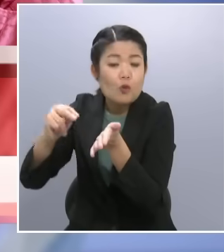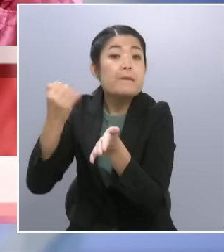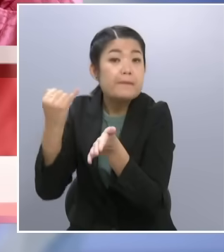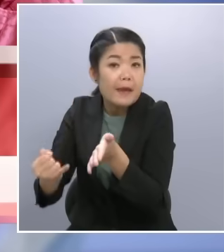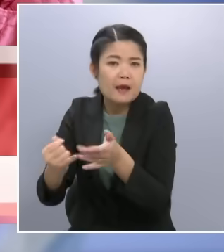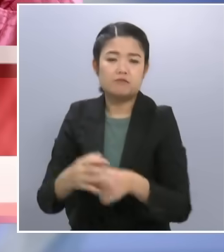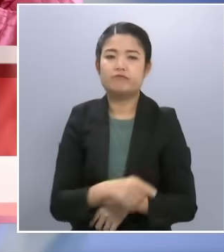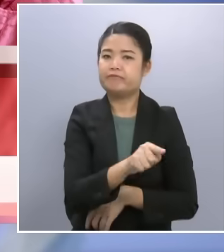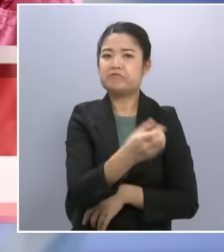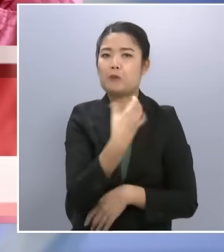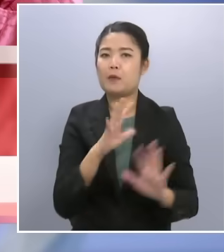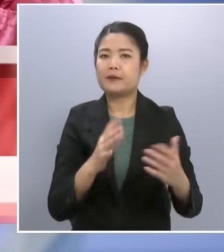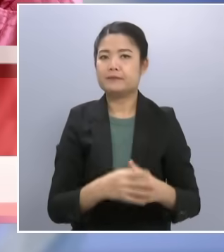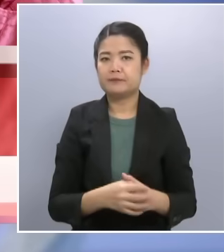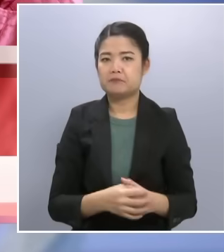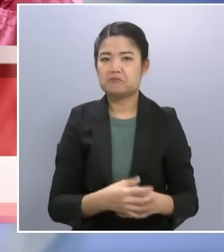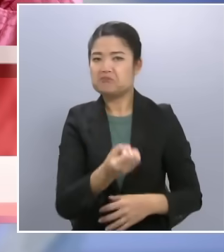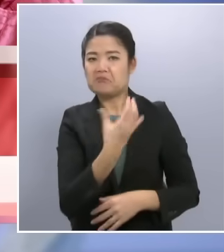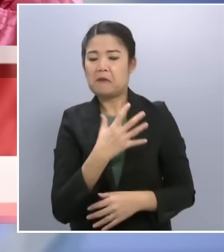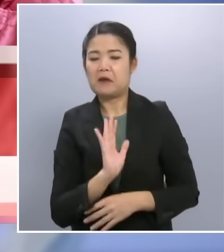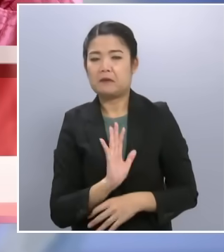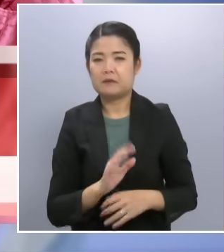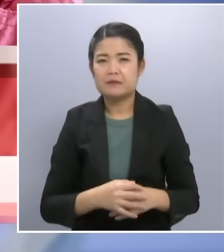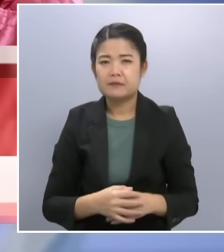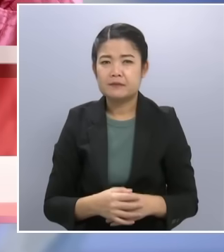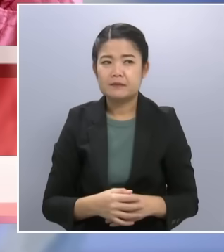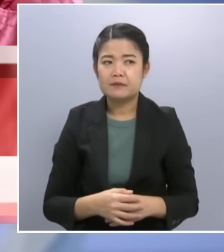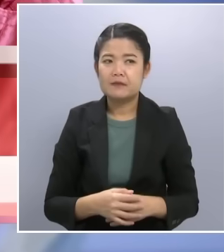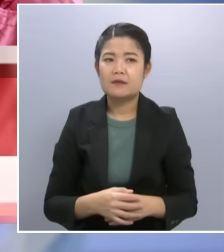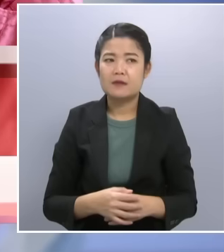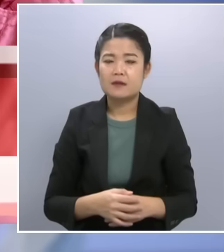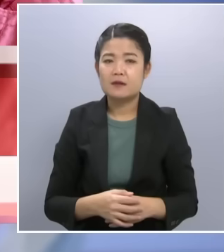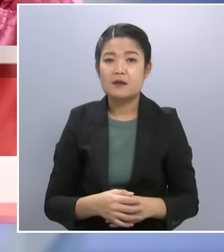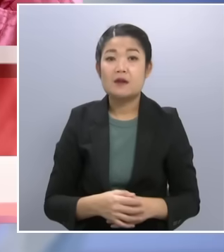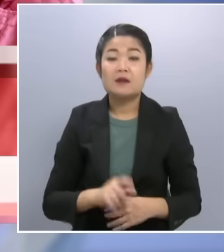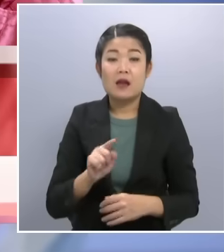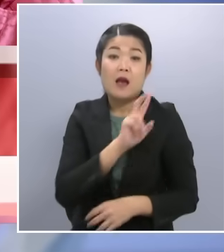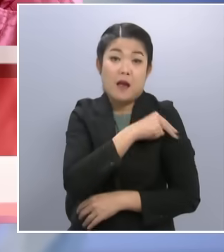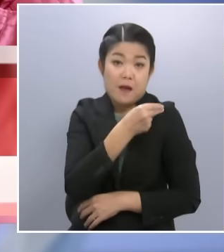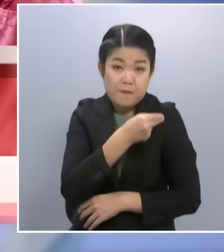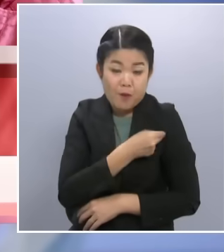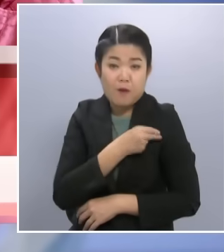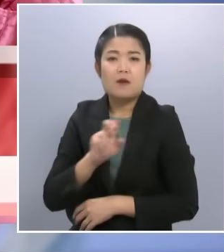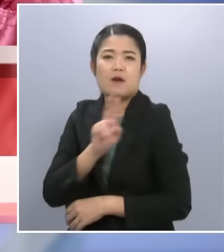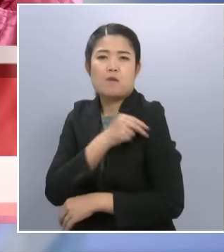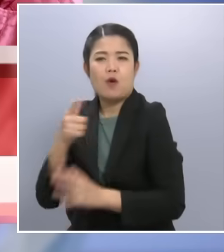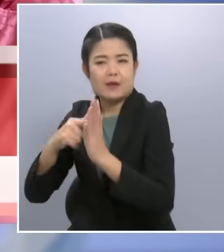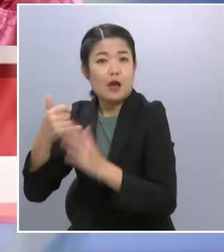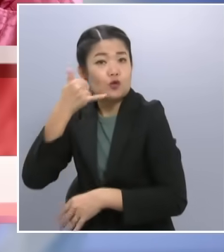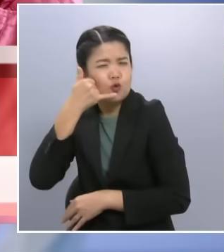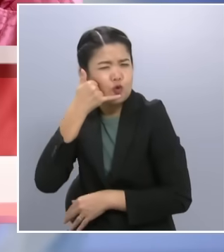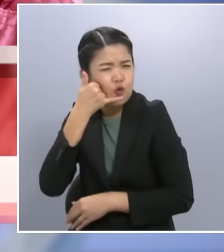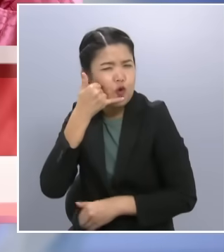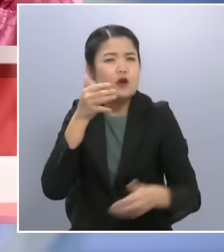ข้อมูลค่ะผมไม่ให้คุณแล้วเขาปฏิเสธเลยค่ะช่วงแรกเขาให้แพทย์กับเภสัชโทรไปหาเขาเท่านั้นซึ่งแพทย์กับเภสัชอ่ะโทรไปแล้วค่ะ